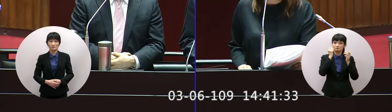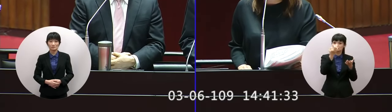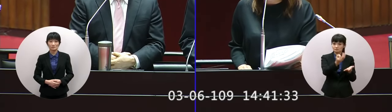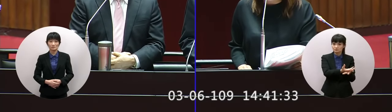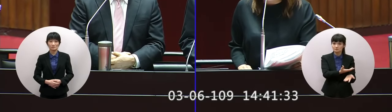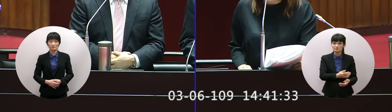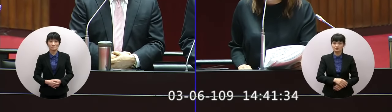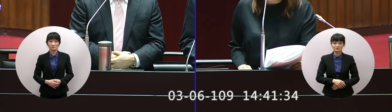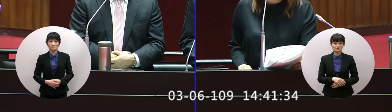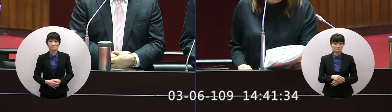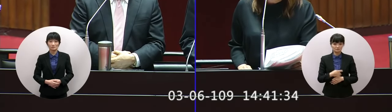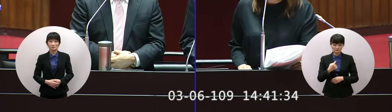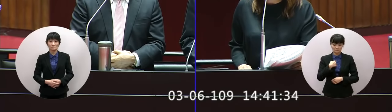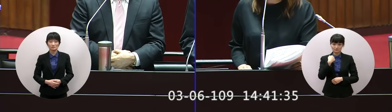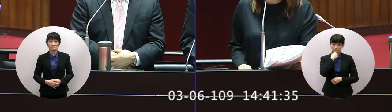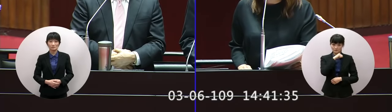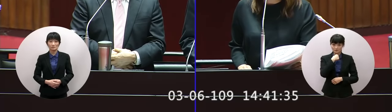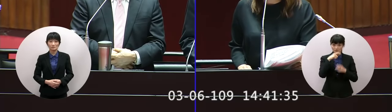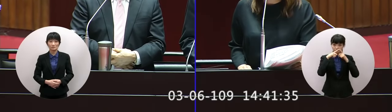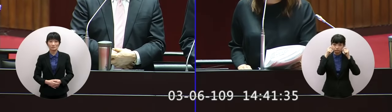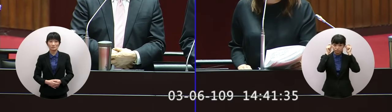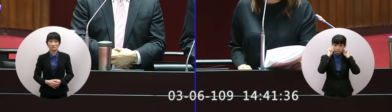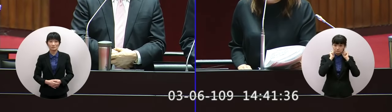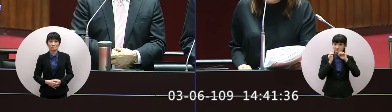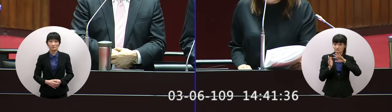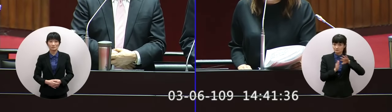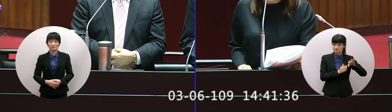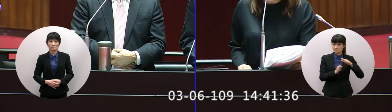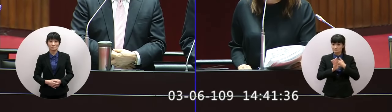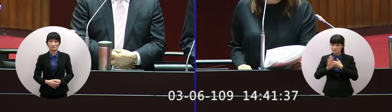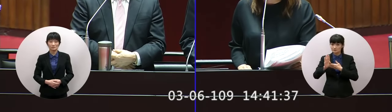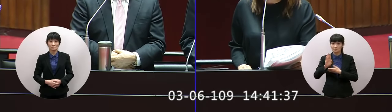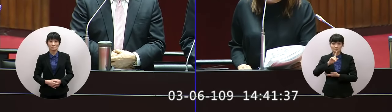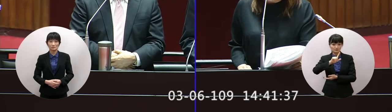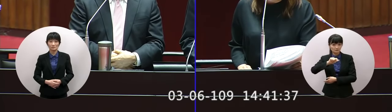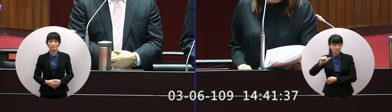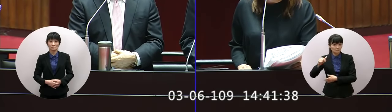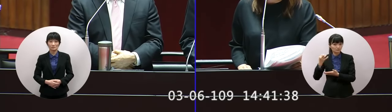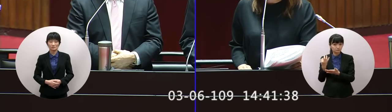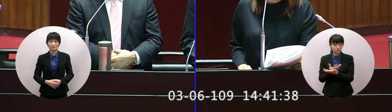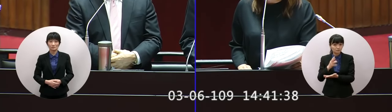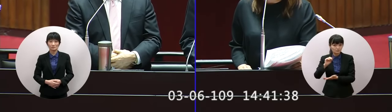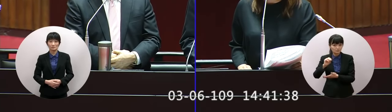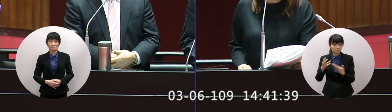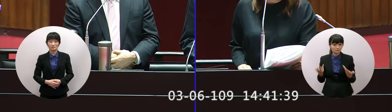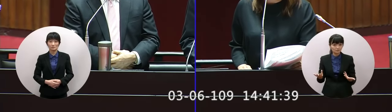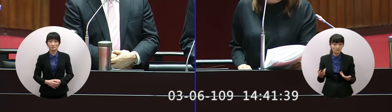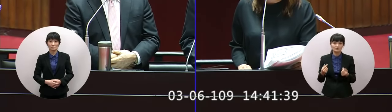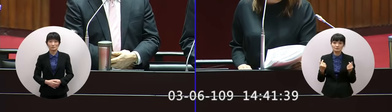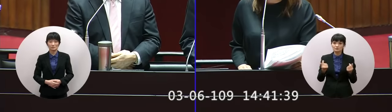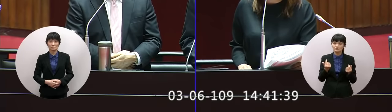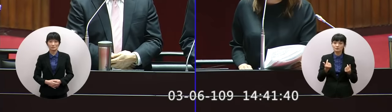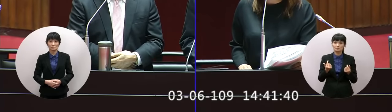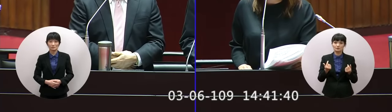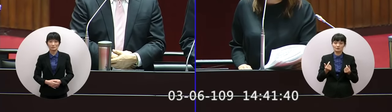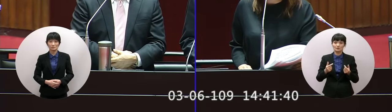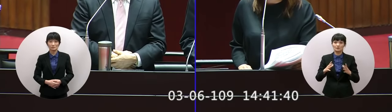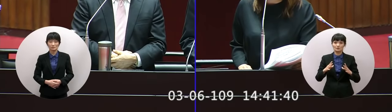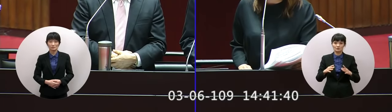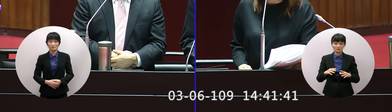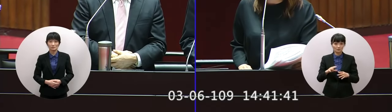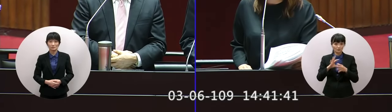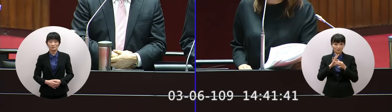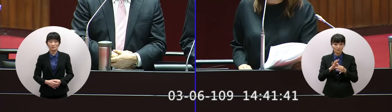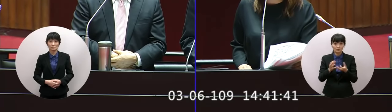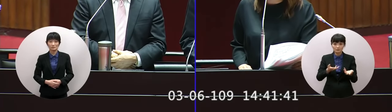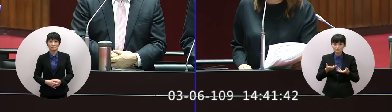物资拉警报吗？其他的防疫物资，包括像关务署他统计发现